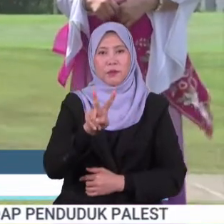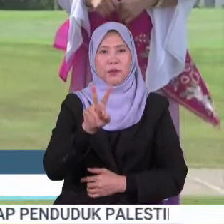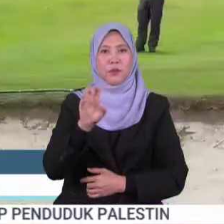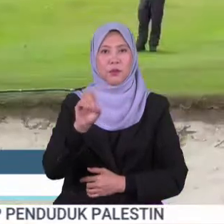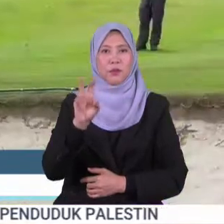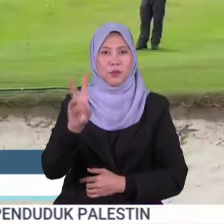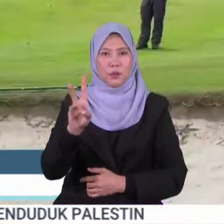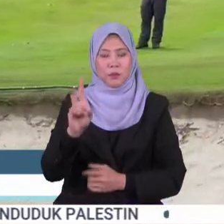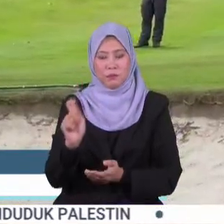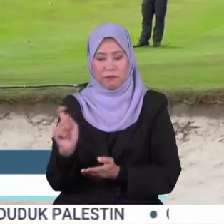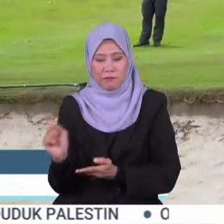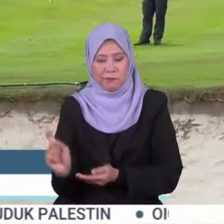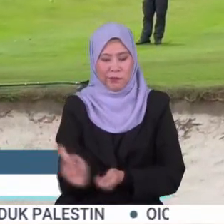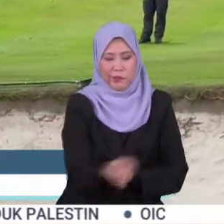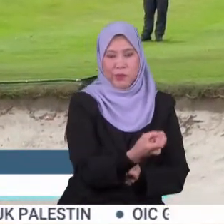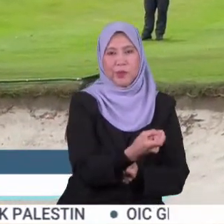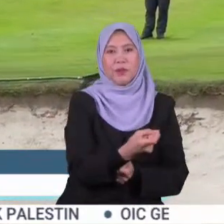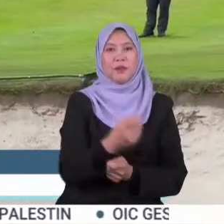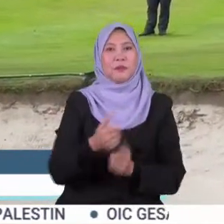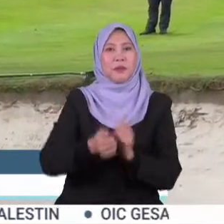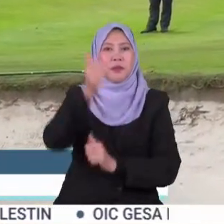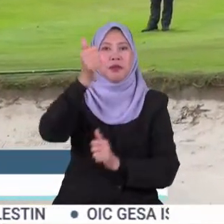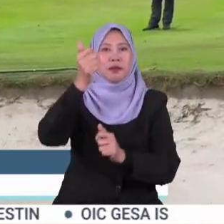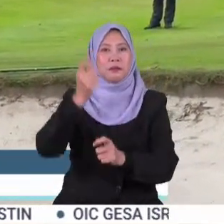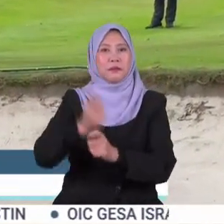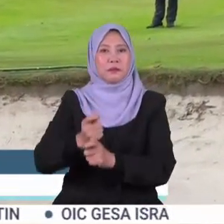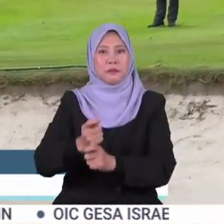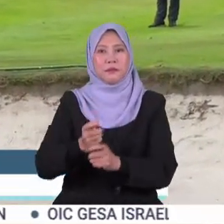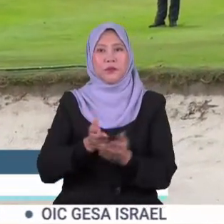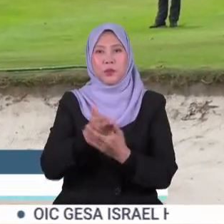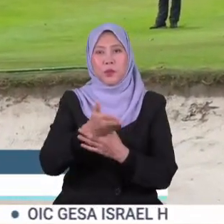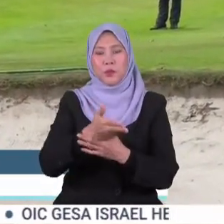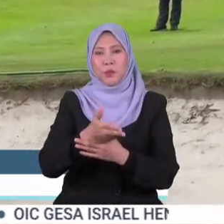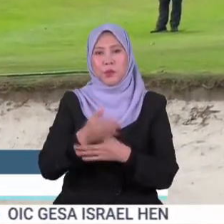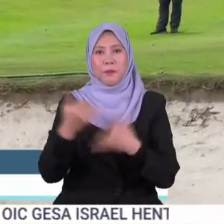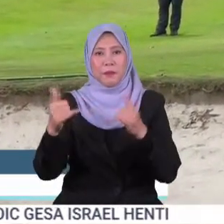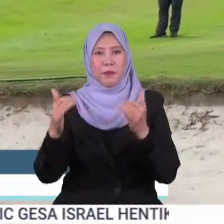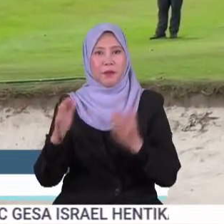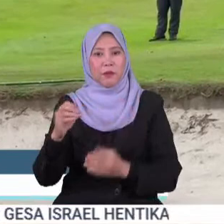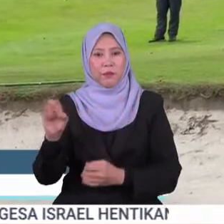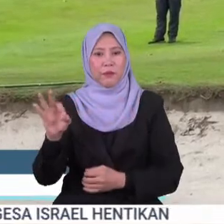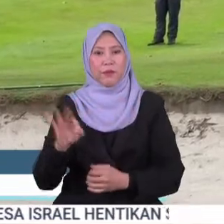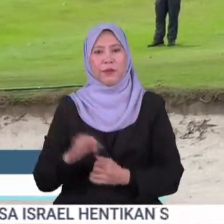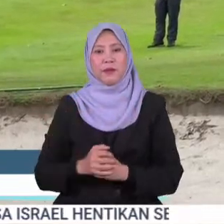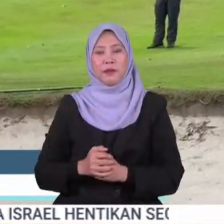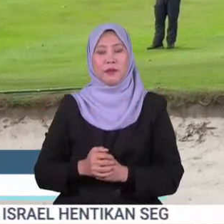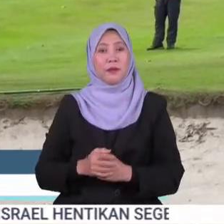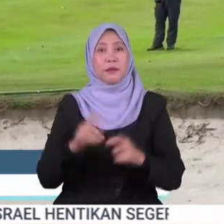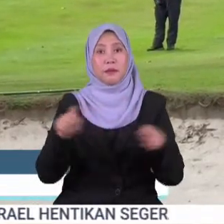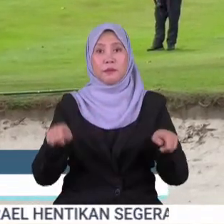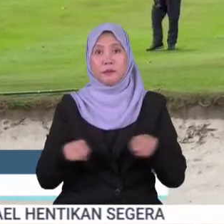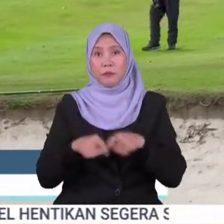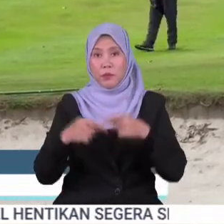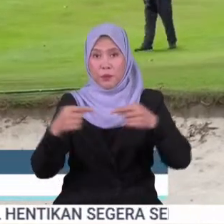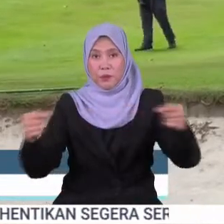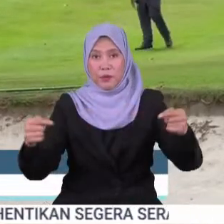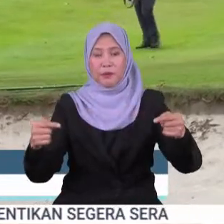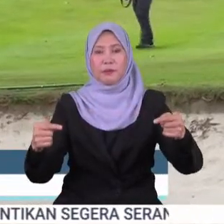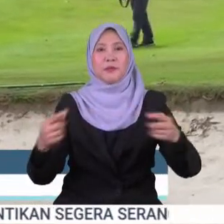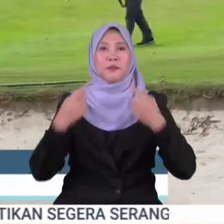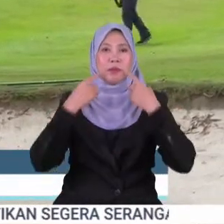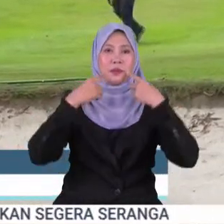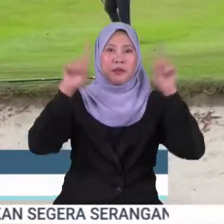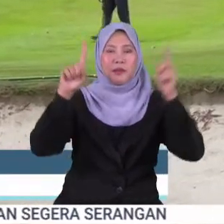207 pukulan sekaligus memaksa pemenang ditentukan menerusi aksi playoff. Pada aksi penentuan tersebut, Calvin